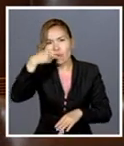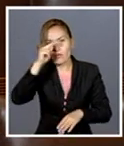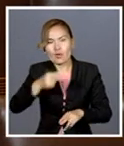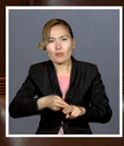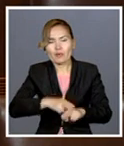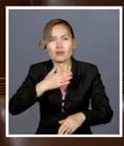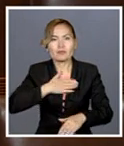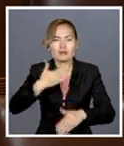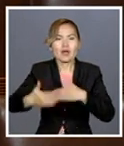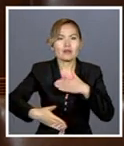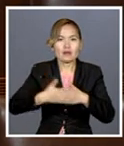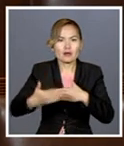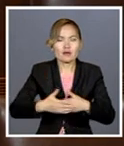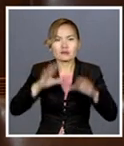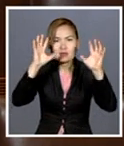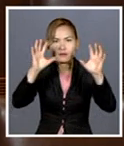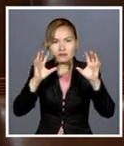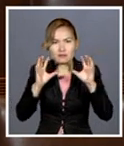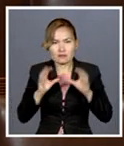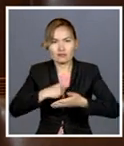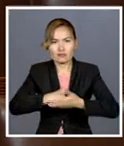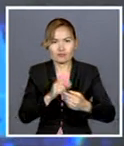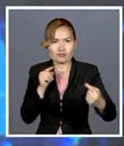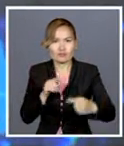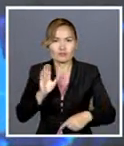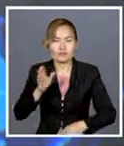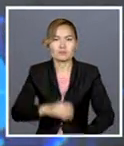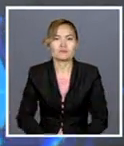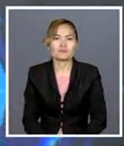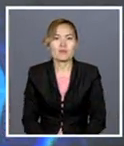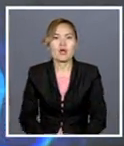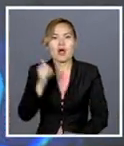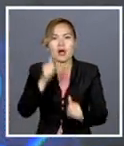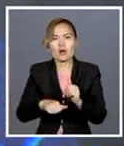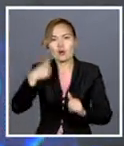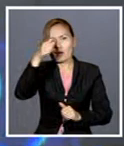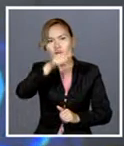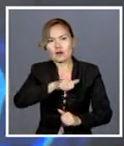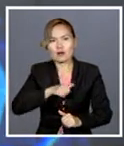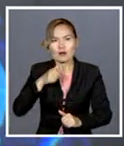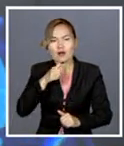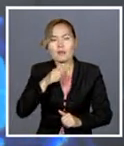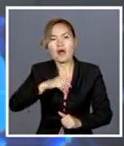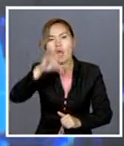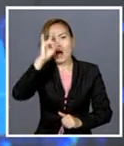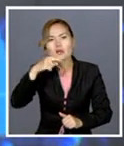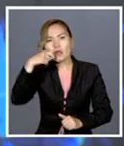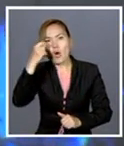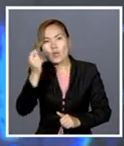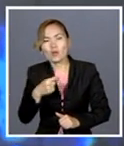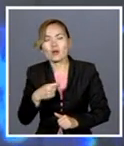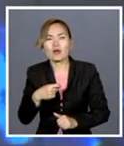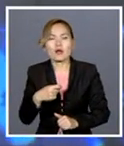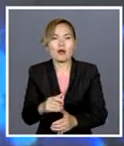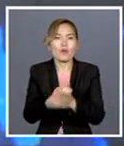де, Конгресс бұл елдерге қарсы әрекетті тоқтатпақ емес. Жыл санап Қазақстан мен Украина арасындағы байланыс бекіп, өзара